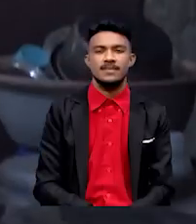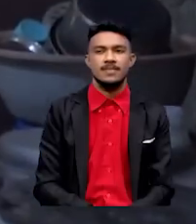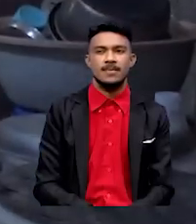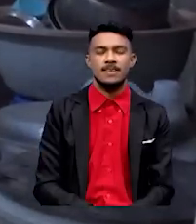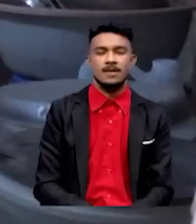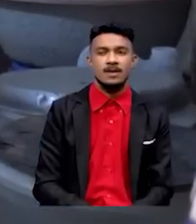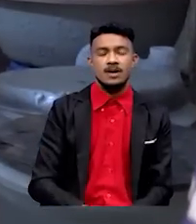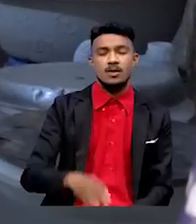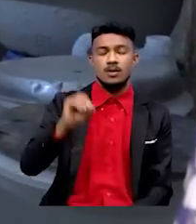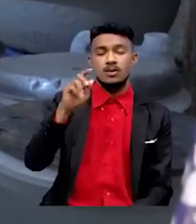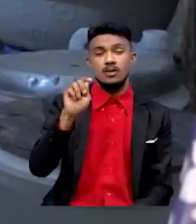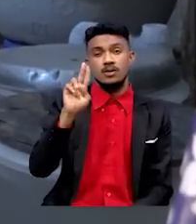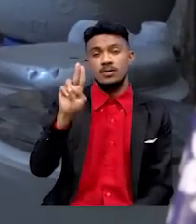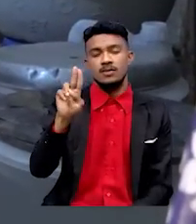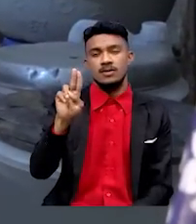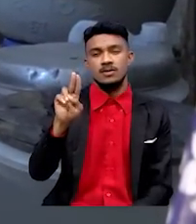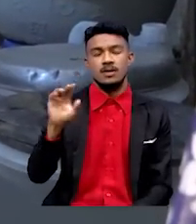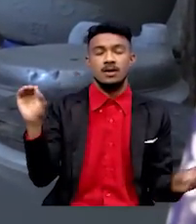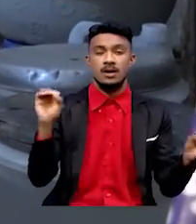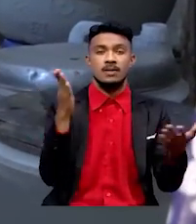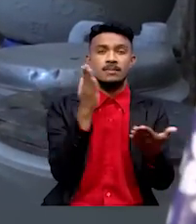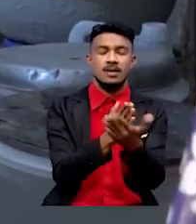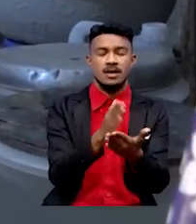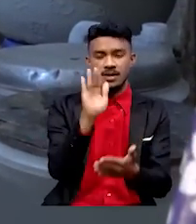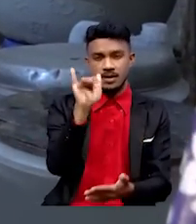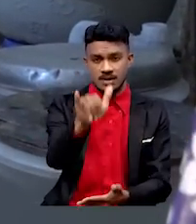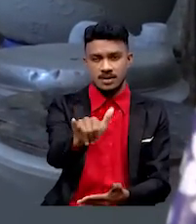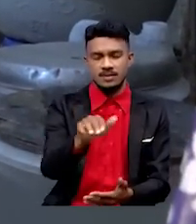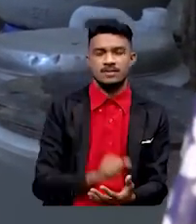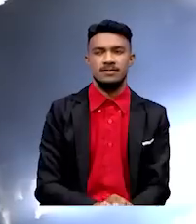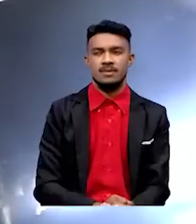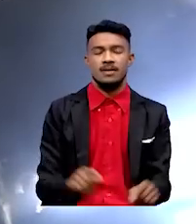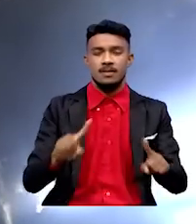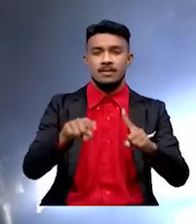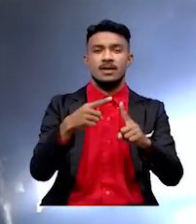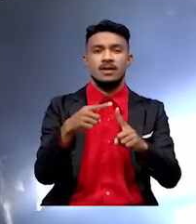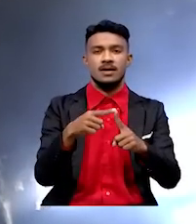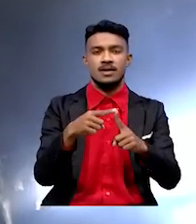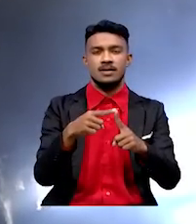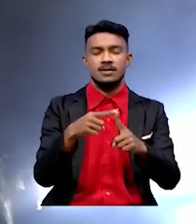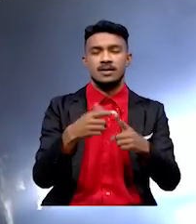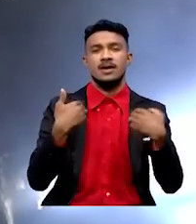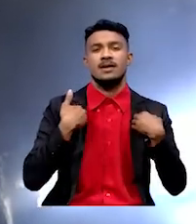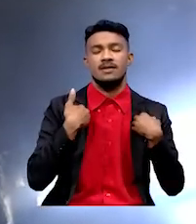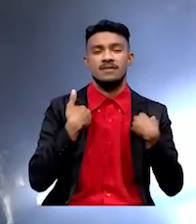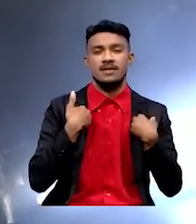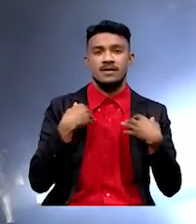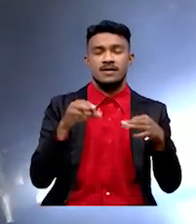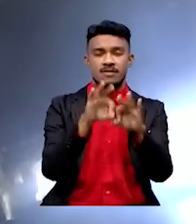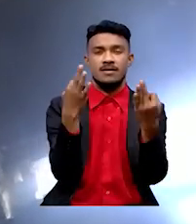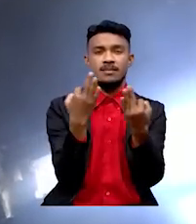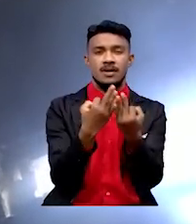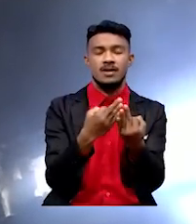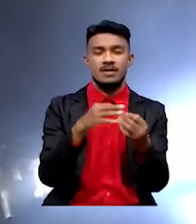Miseria mau otu nian, lapara iha nedet. Baing hira, iha ne familia,